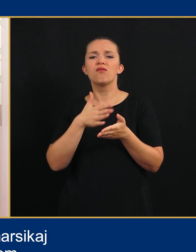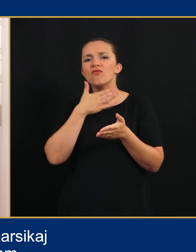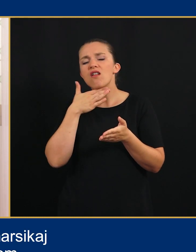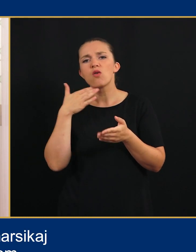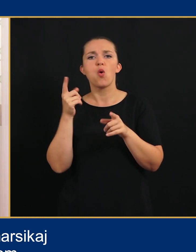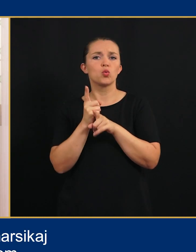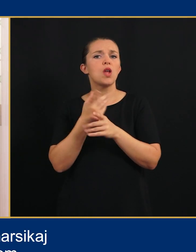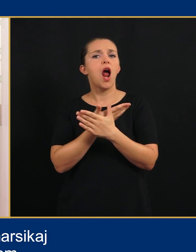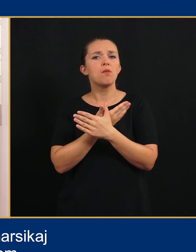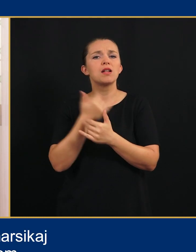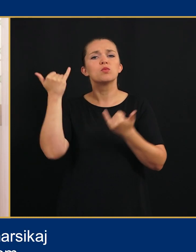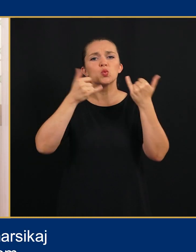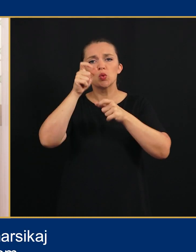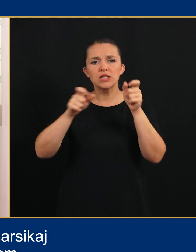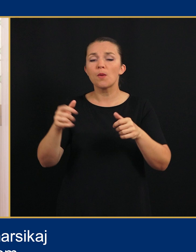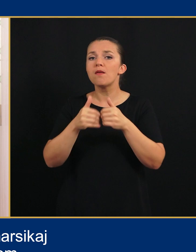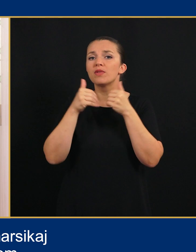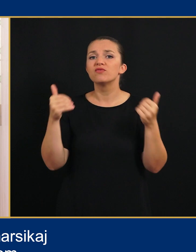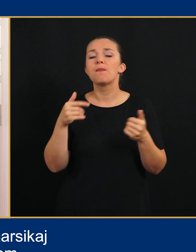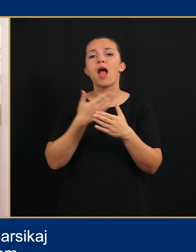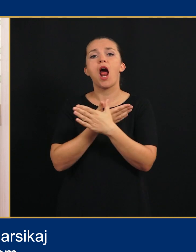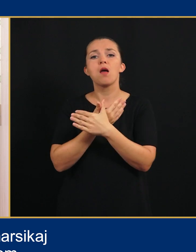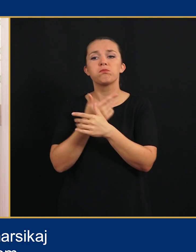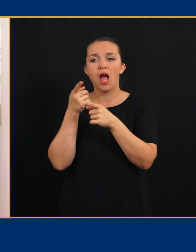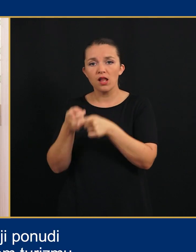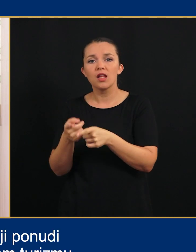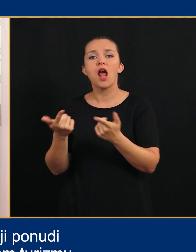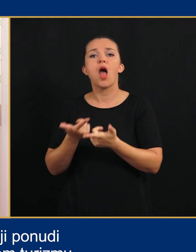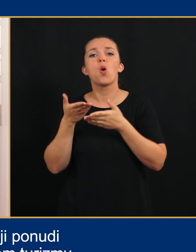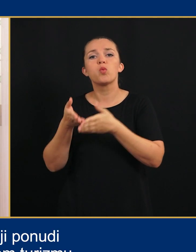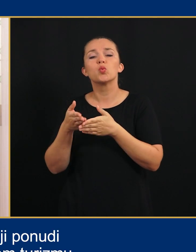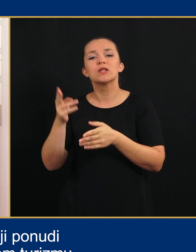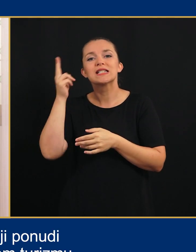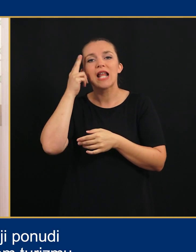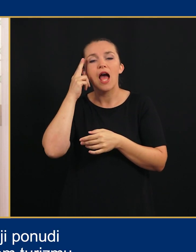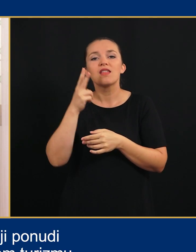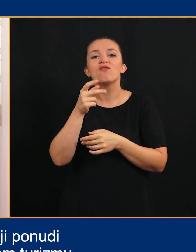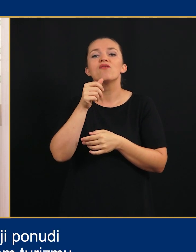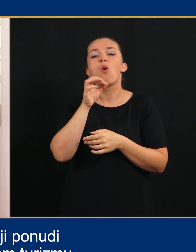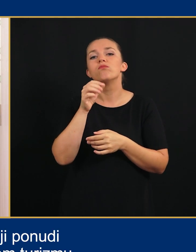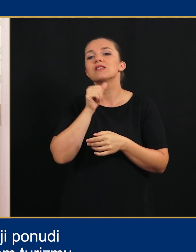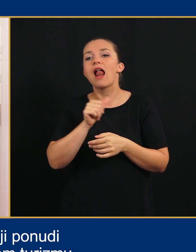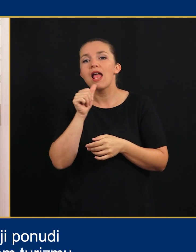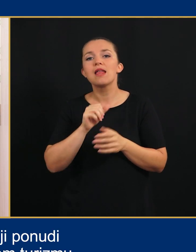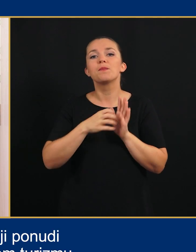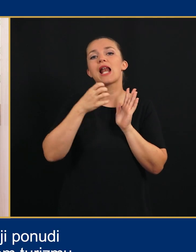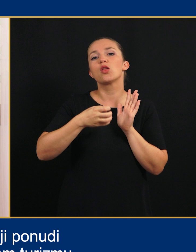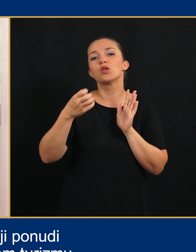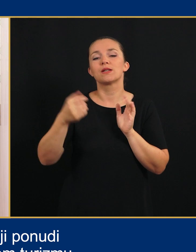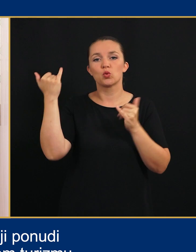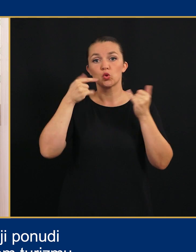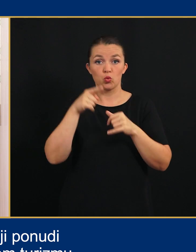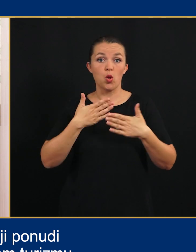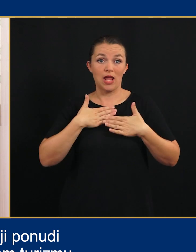zna ponuditi marsikaj tudi albanskim turistom, predvsem pa lahko Albaniji ponudi znanje v